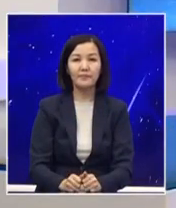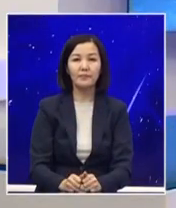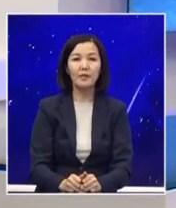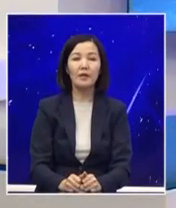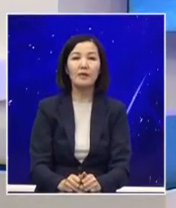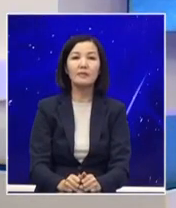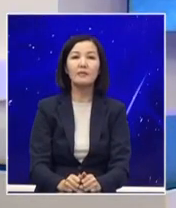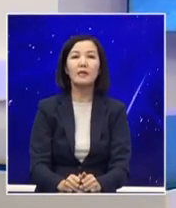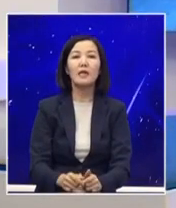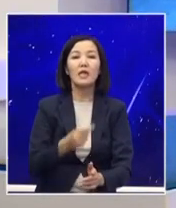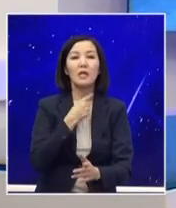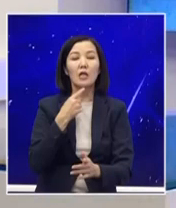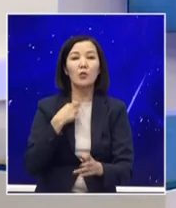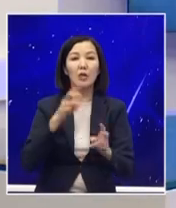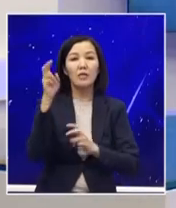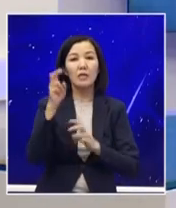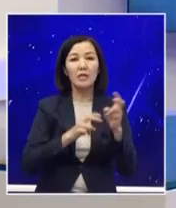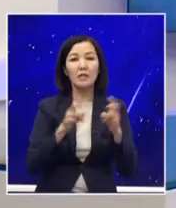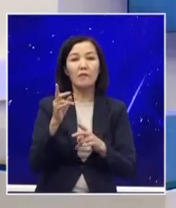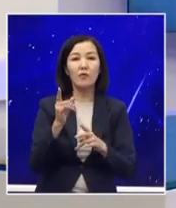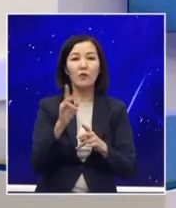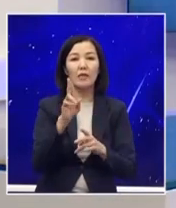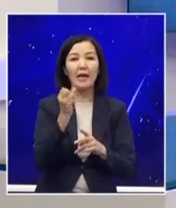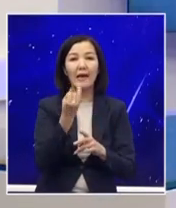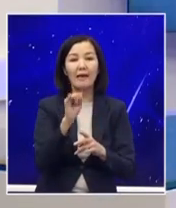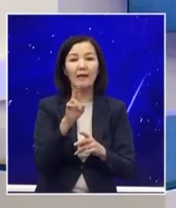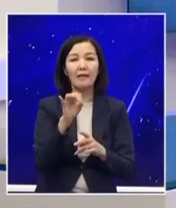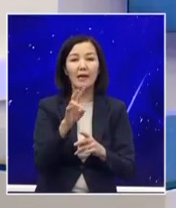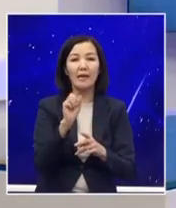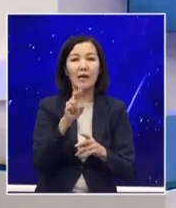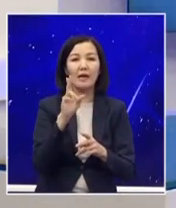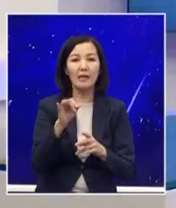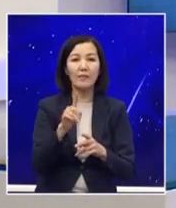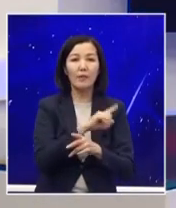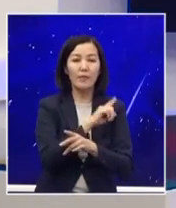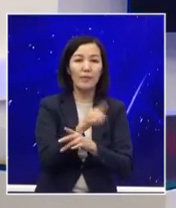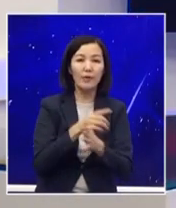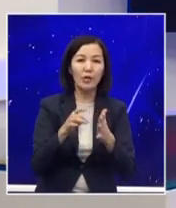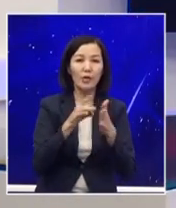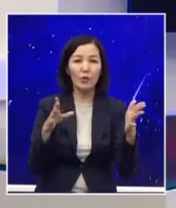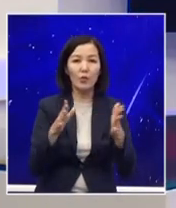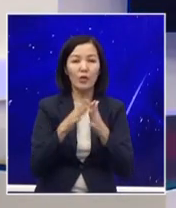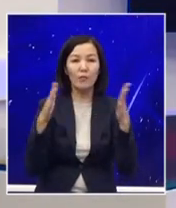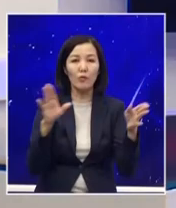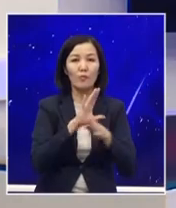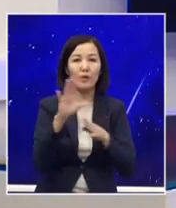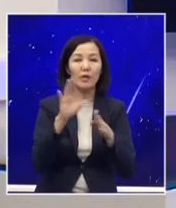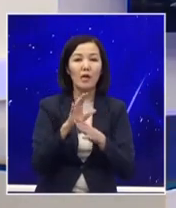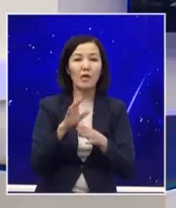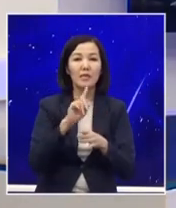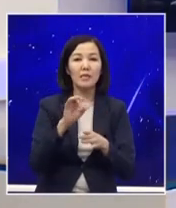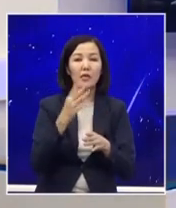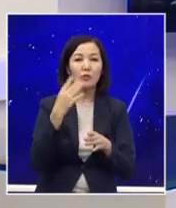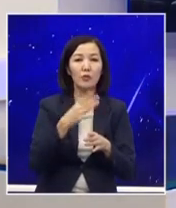Вкус победы. Талдыкурганский завод «Кайнар АКБ» в этом году побил производственный рекорд по объему продукции за 45